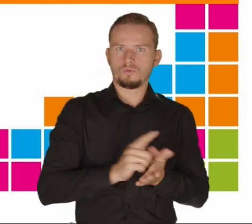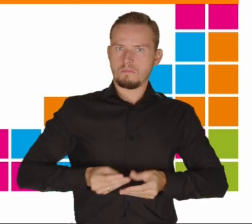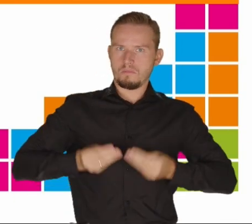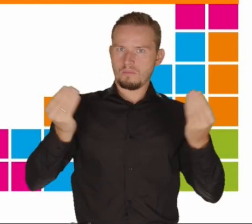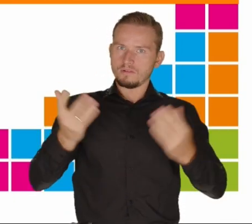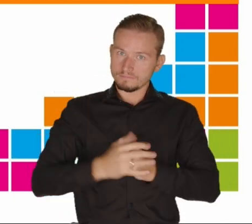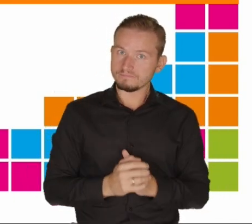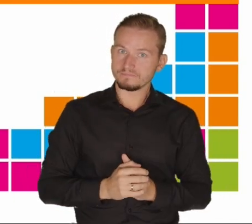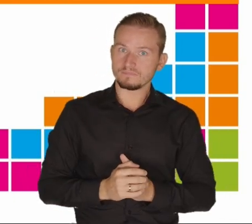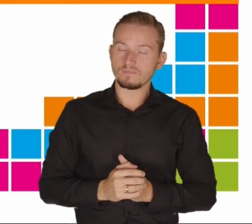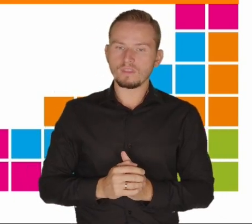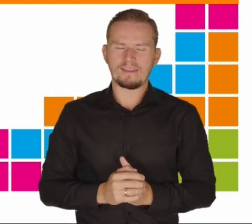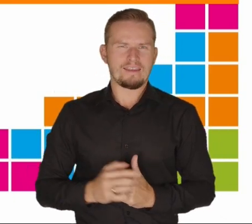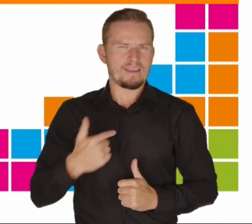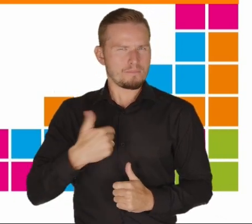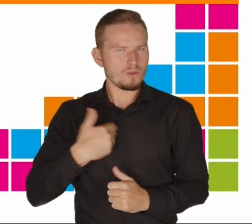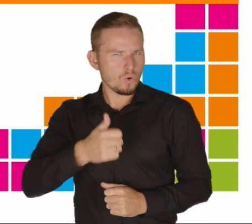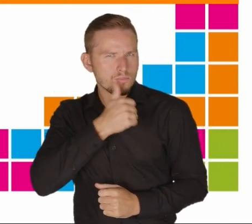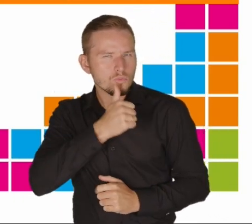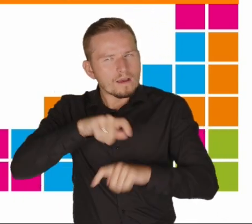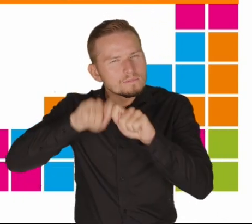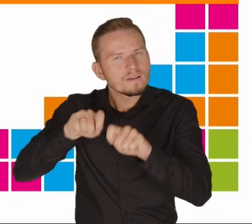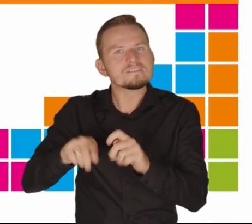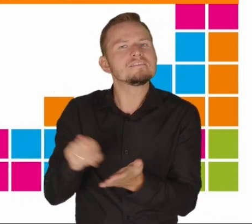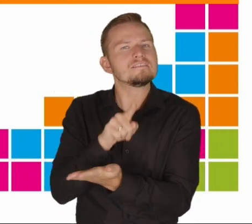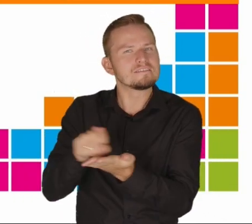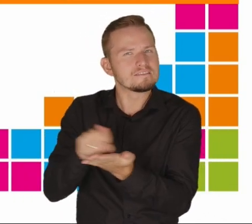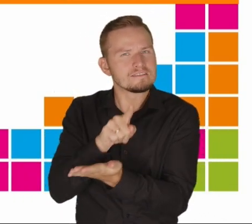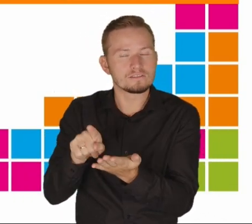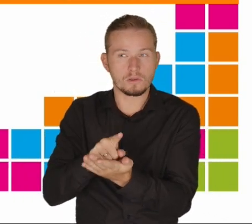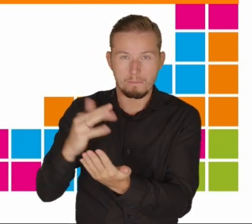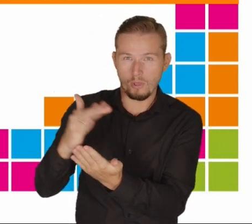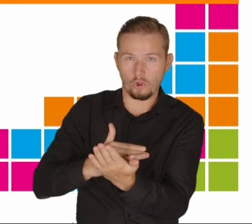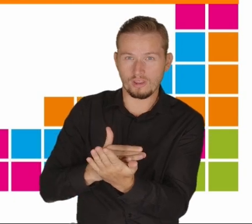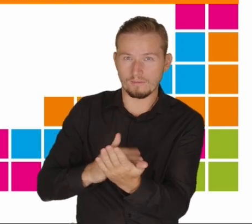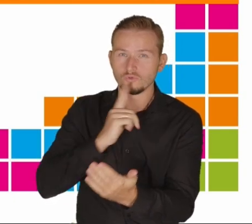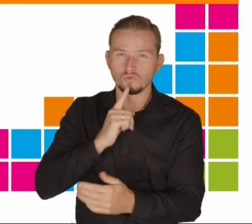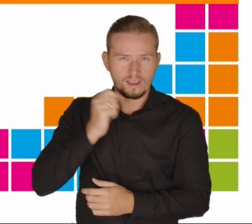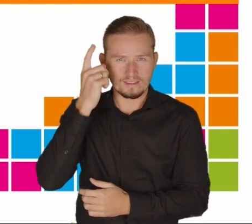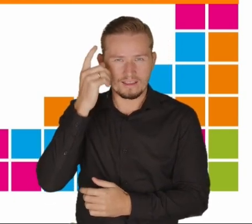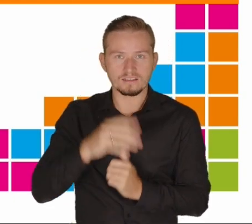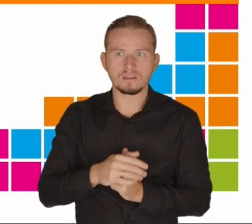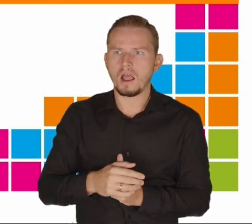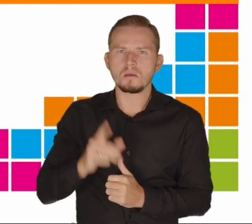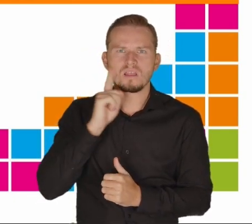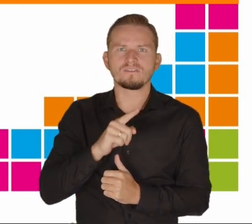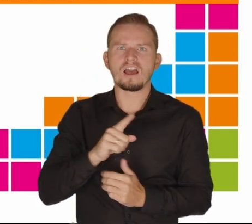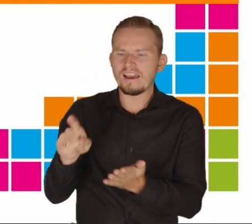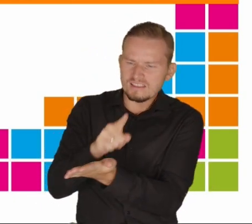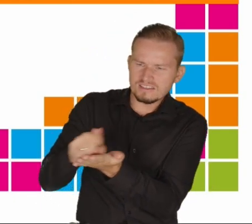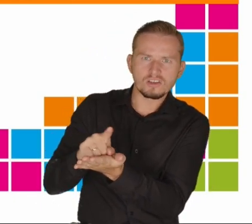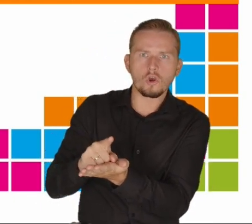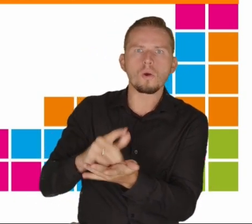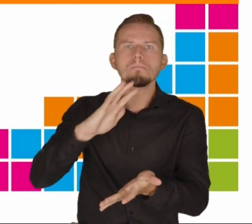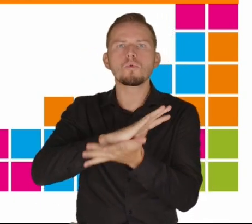Próbowałem sprawdzić ryzyko, które wiąże się z używaniem programów sztucznej inteligencji, ale nie ma publikacji na ten temat. Są publikacje,